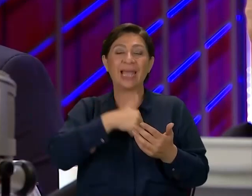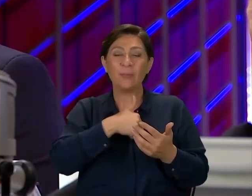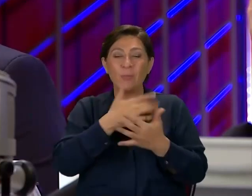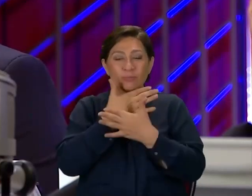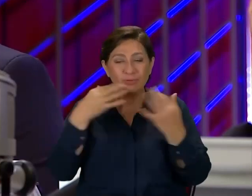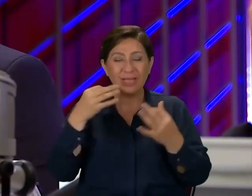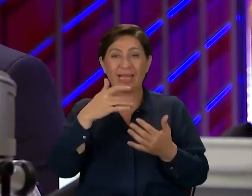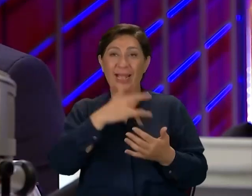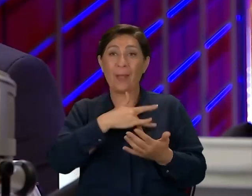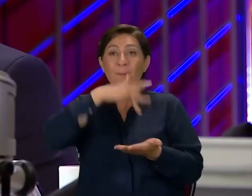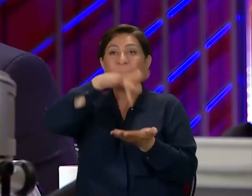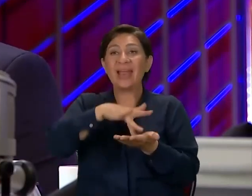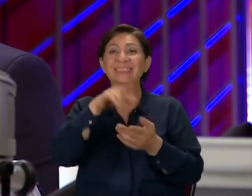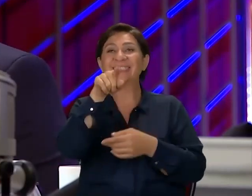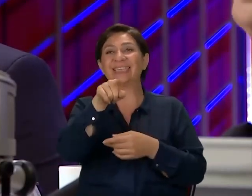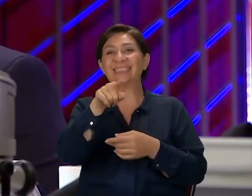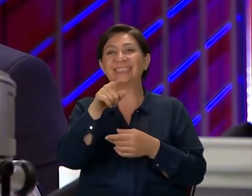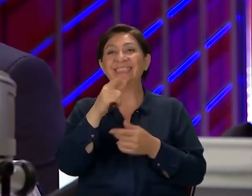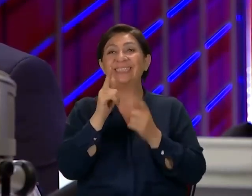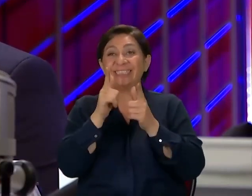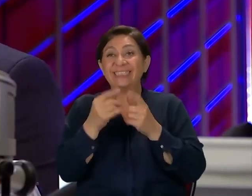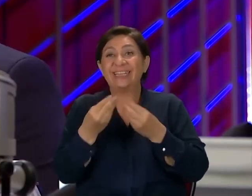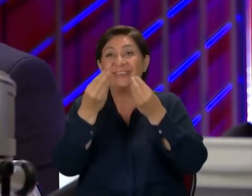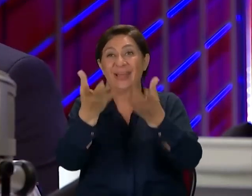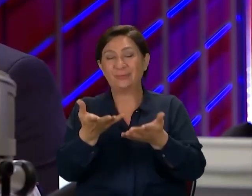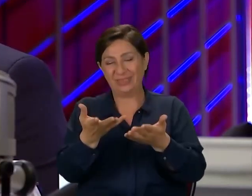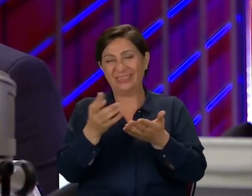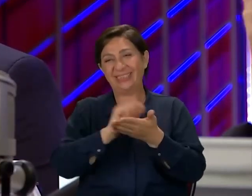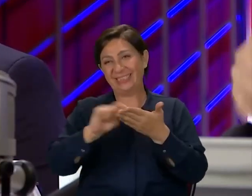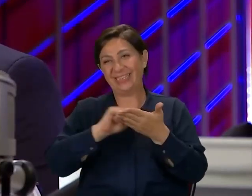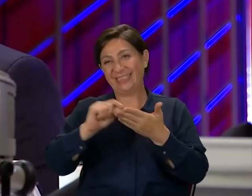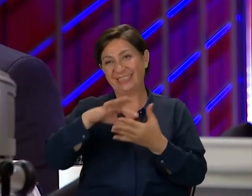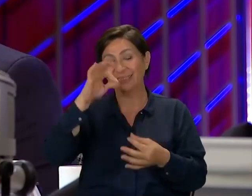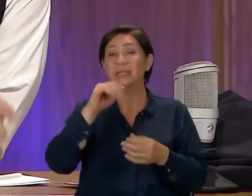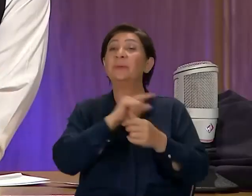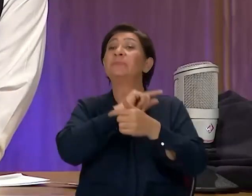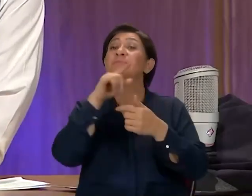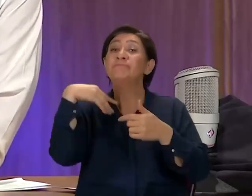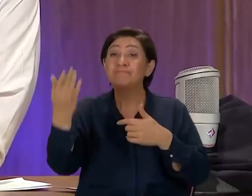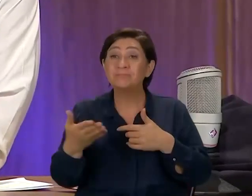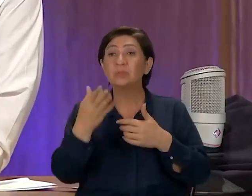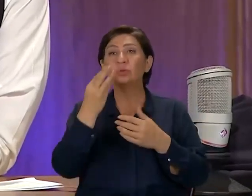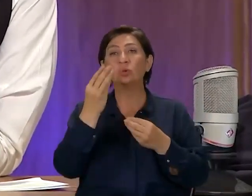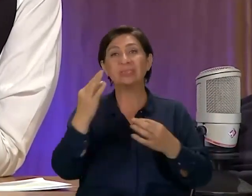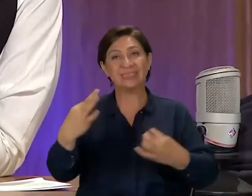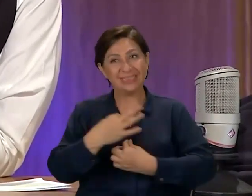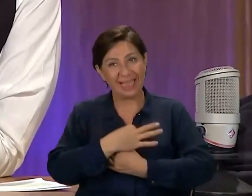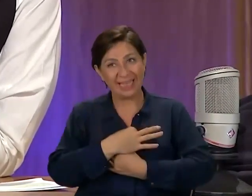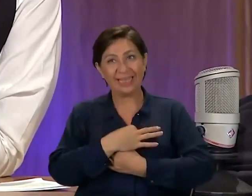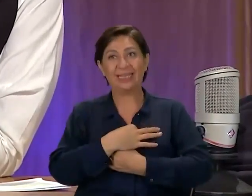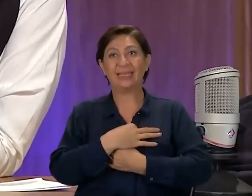mutluluğu, kalbimin merkezi sensin diye seslenivermiş yazan kişi. Evet. Bir de çok da saygılı